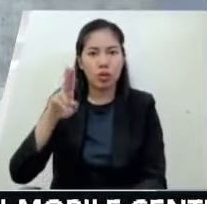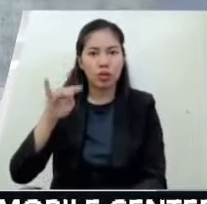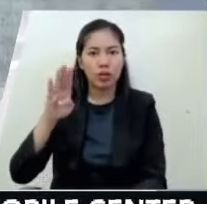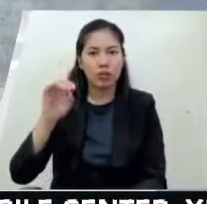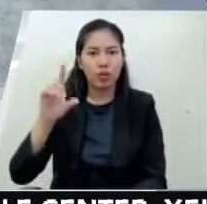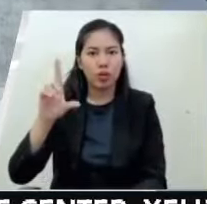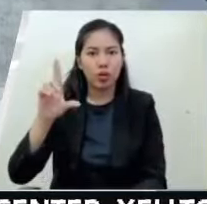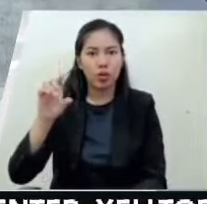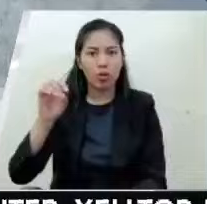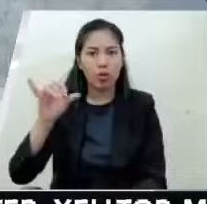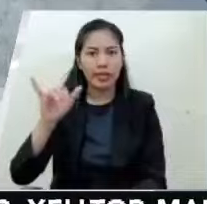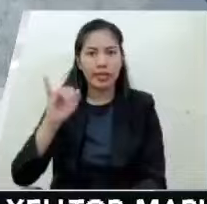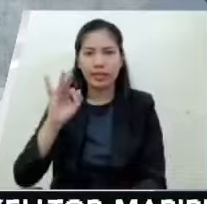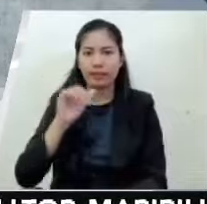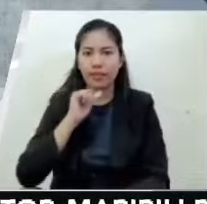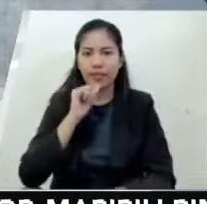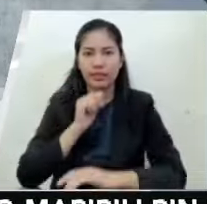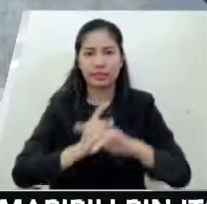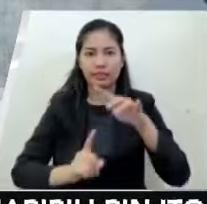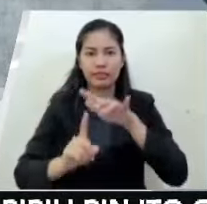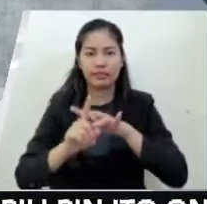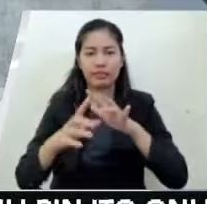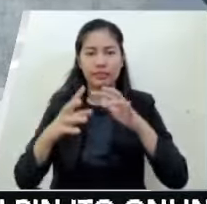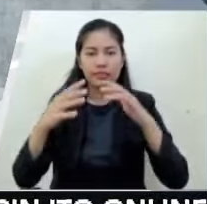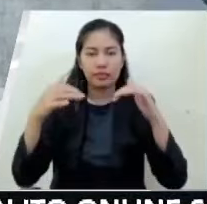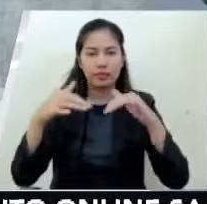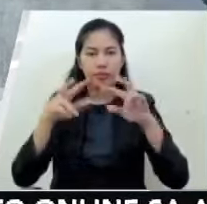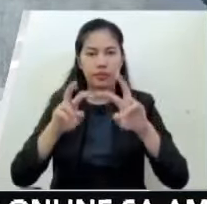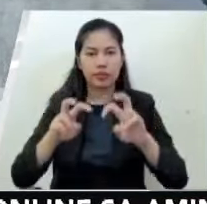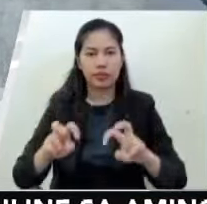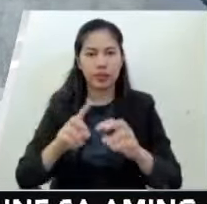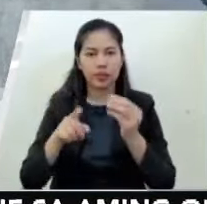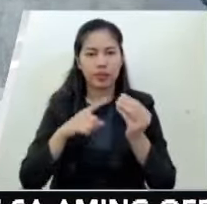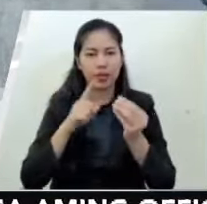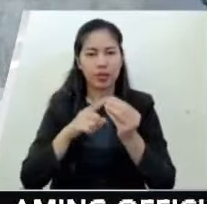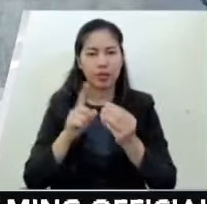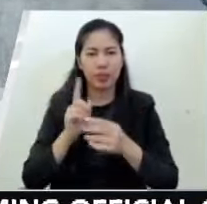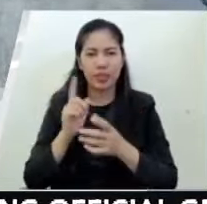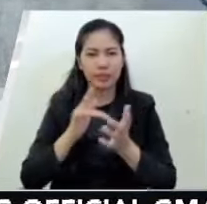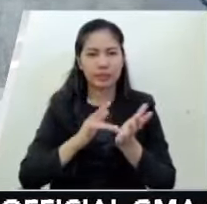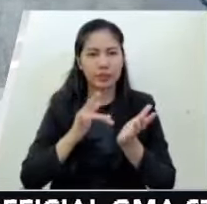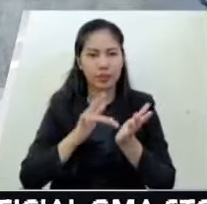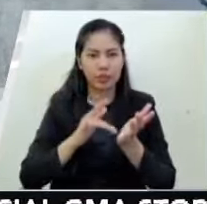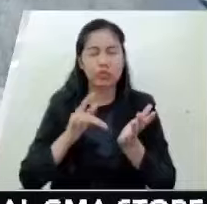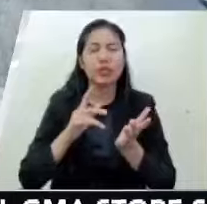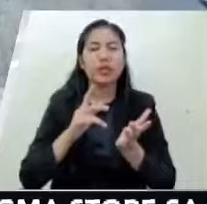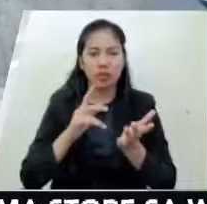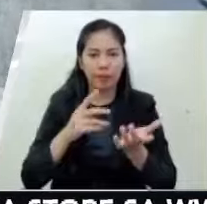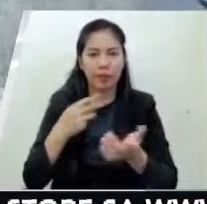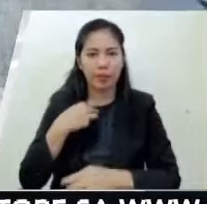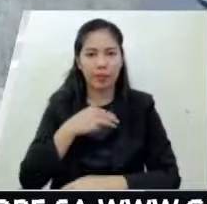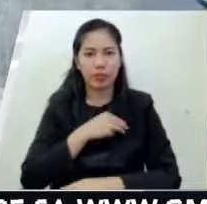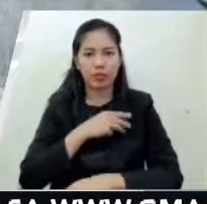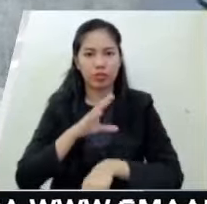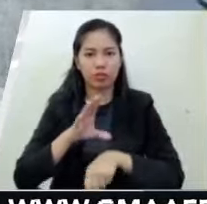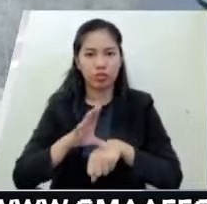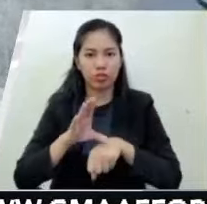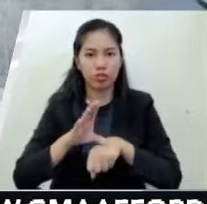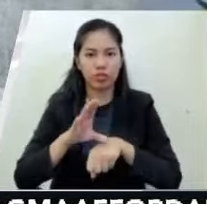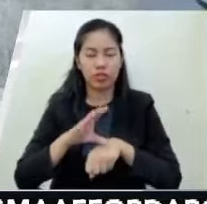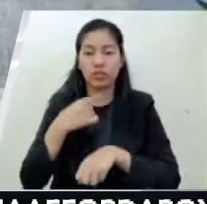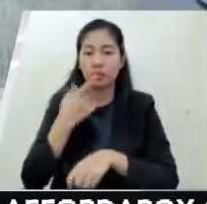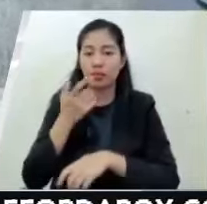imbestigasyon kaugnay sa mga umano pangabuso sa ilang miembro ng kingdom of Jesus Christ git naman ni Kiboy nagtatago siya dahil